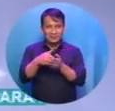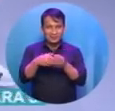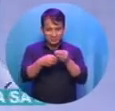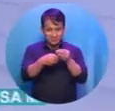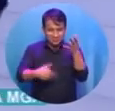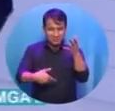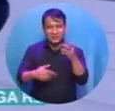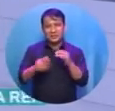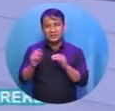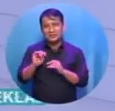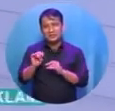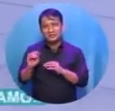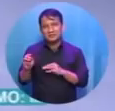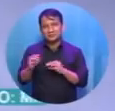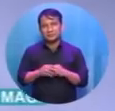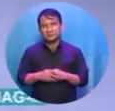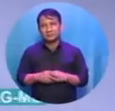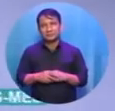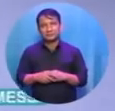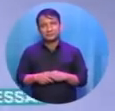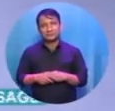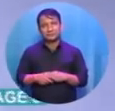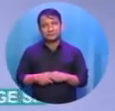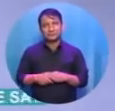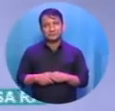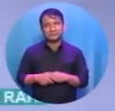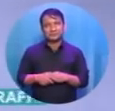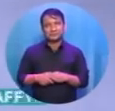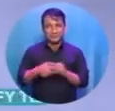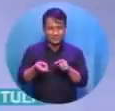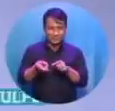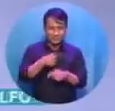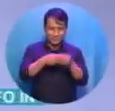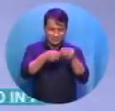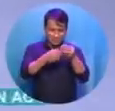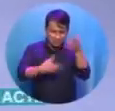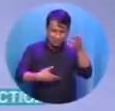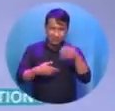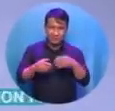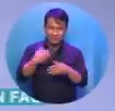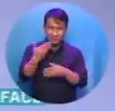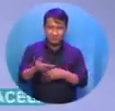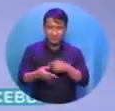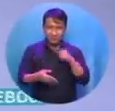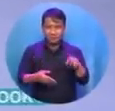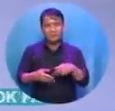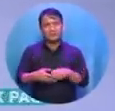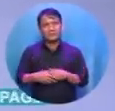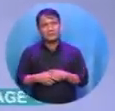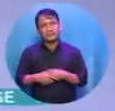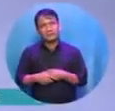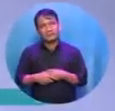ninyo. Okay, gumagalaw na. Okay, ito, mga taga Whitey. And go. Ayan.